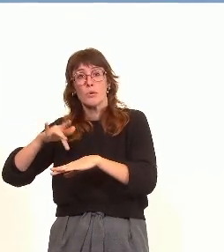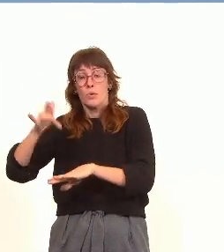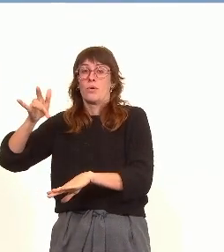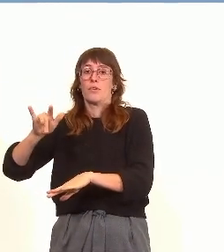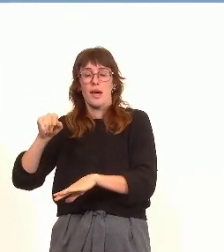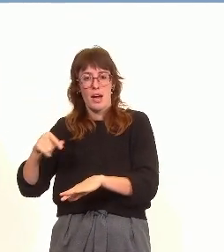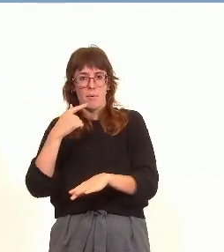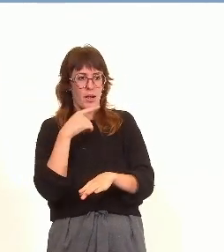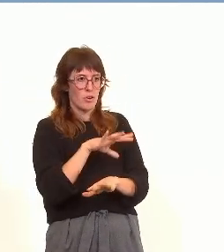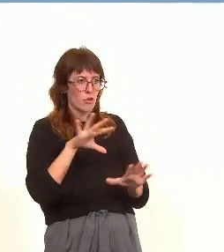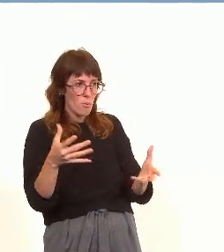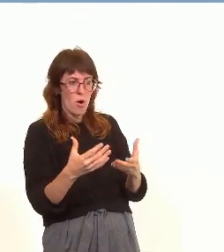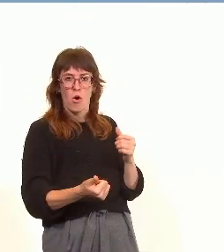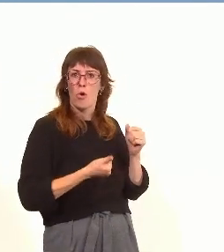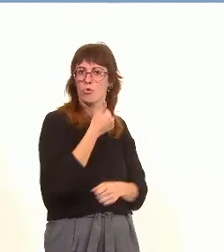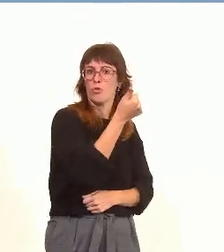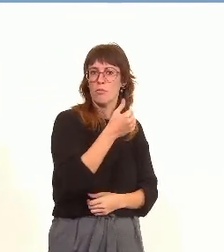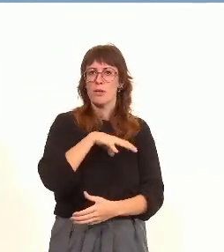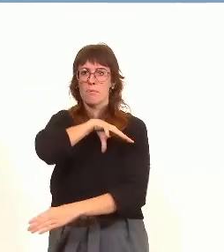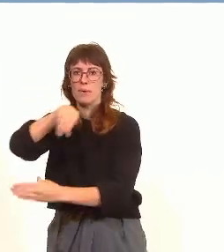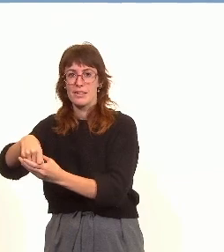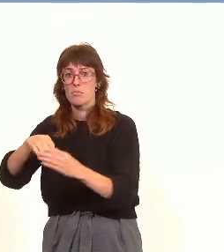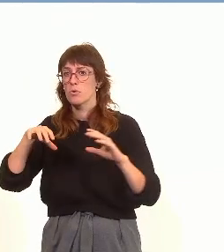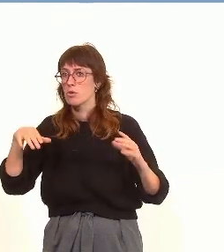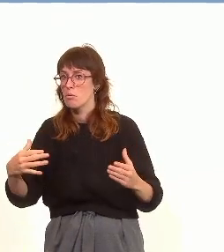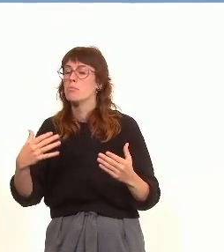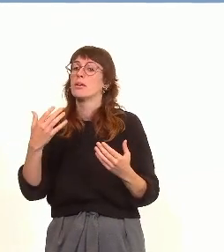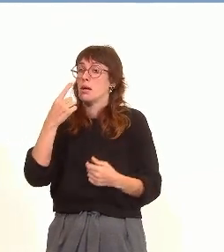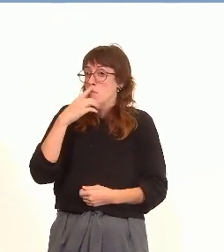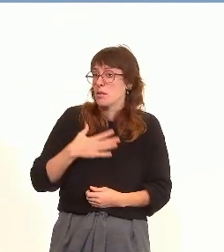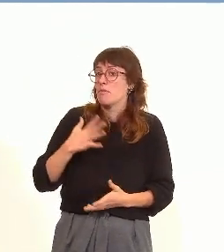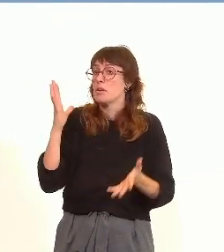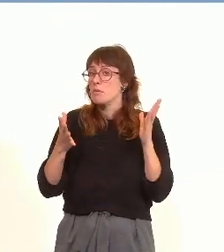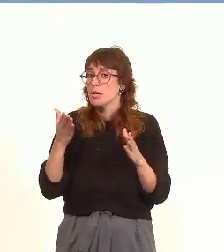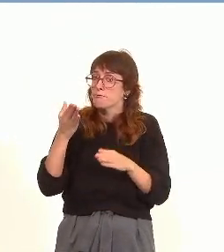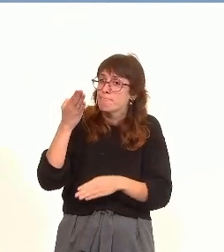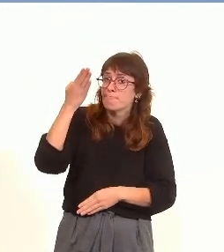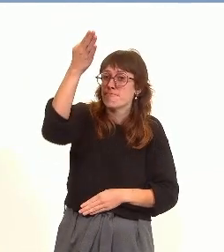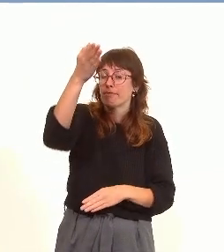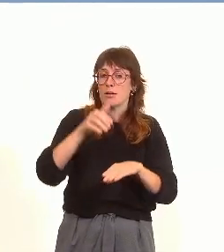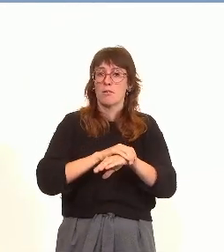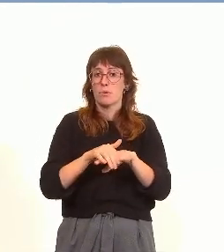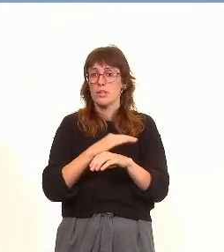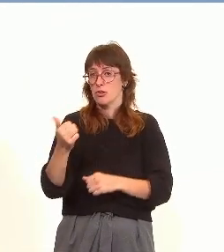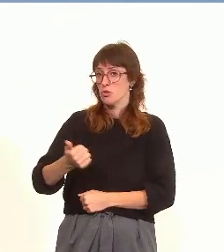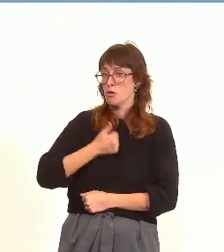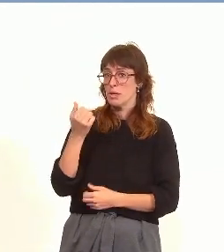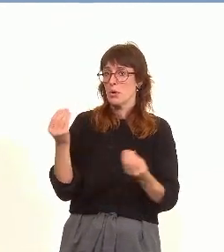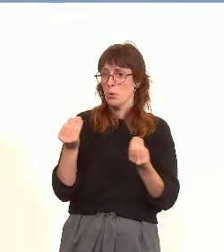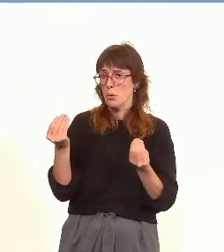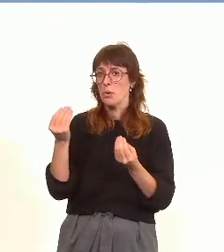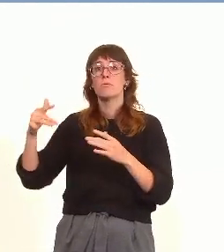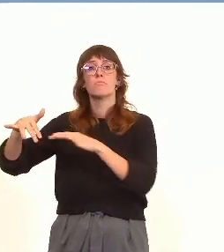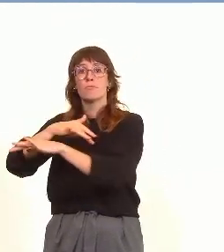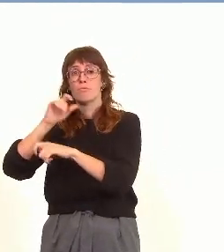exact. Il est possible que l'avenir des politiques du handicap ou l'avenir des politiques de l'autonomie se joue ailleurs que dans le champ du handicap.